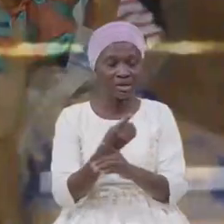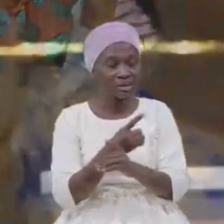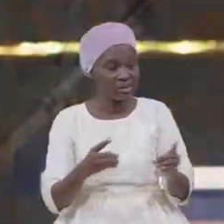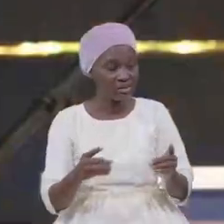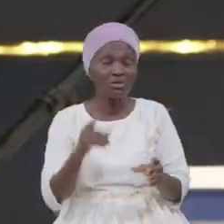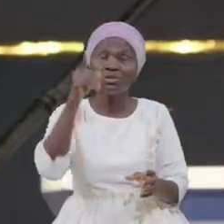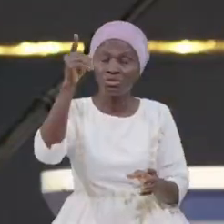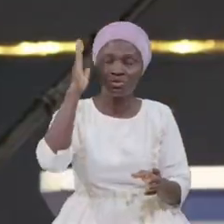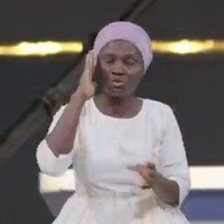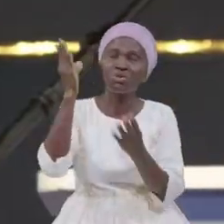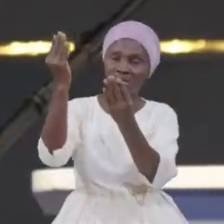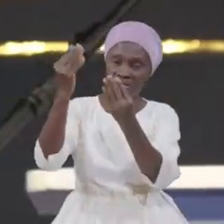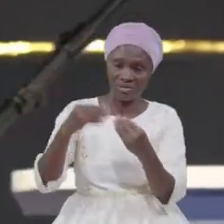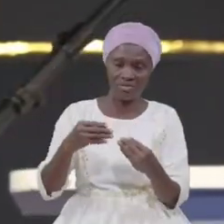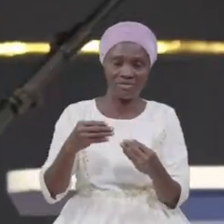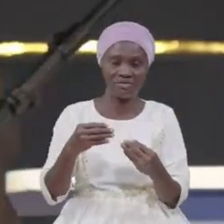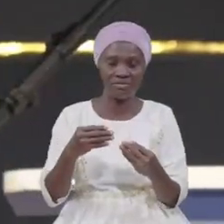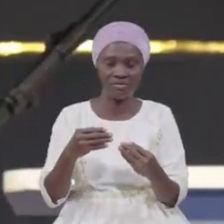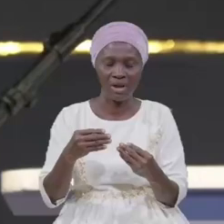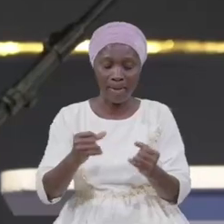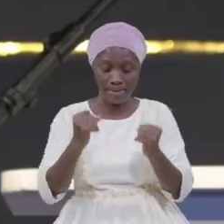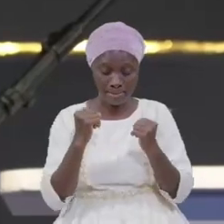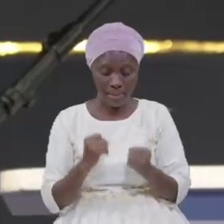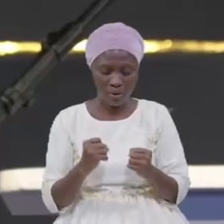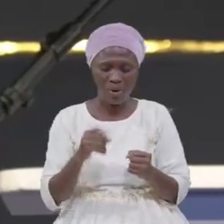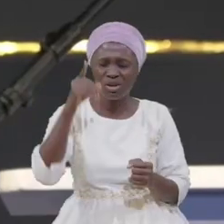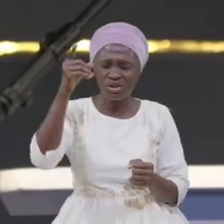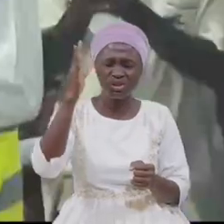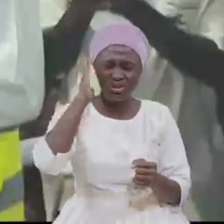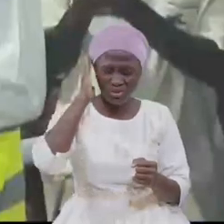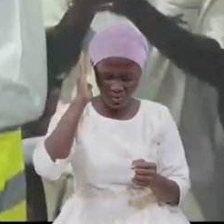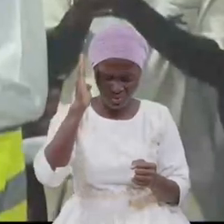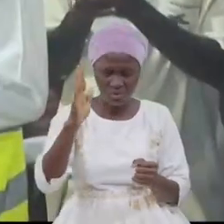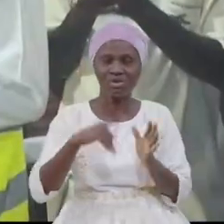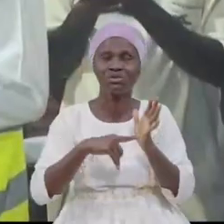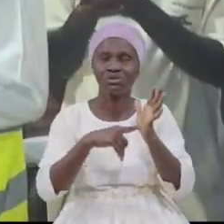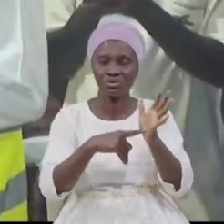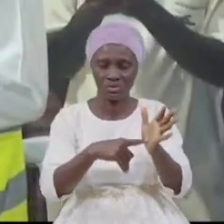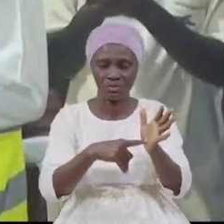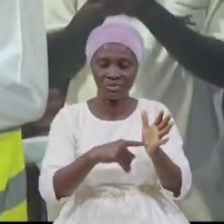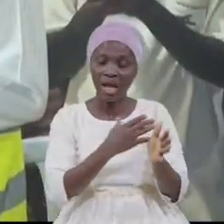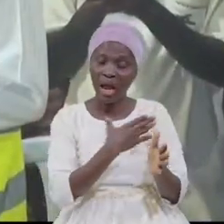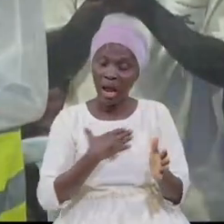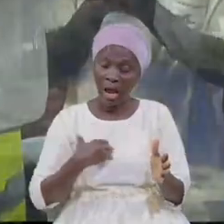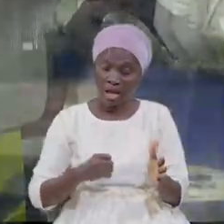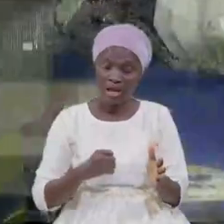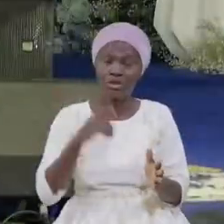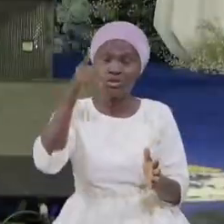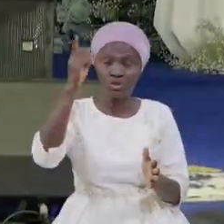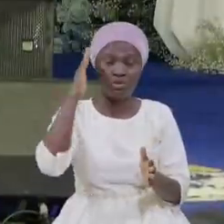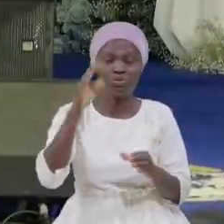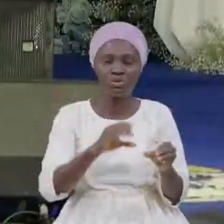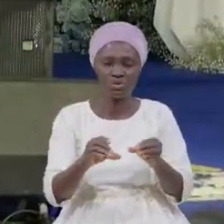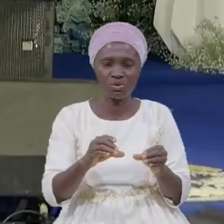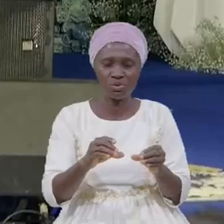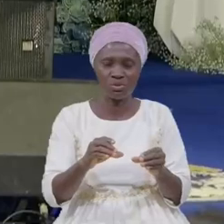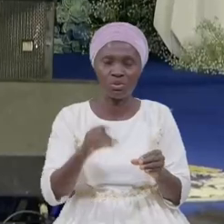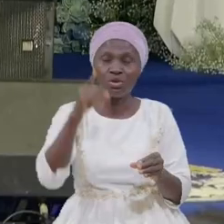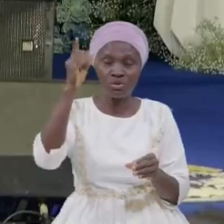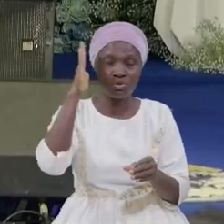délivrance, tu l'accorderas. La puissance, tu la manifesteras. Et tu